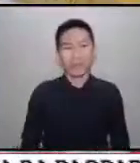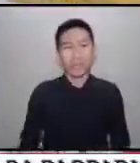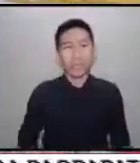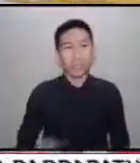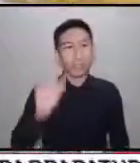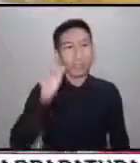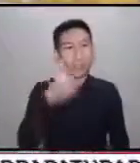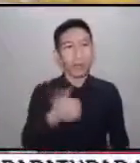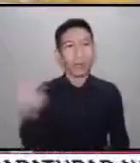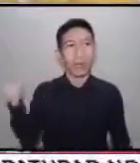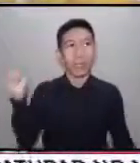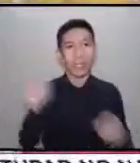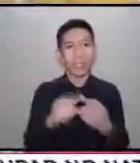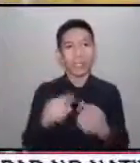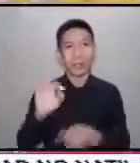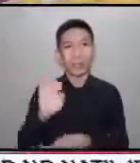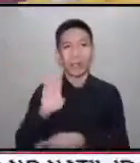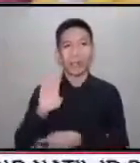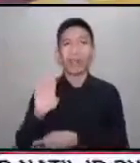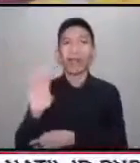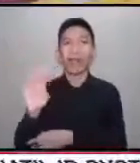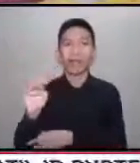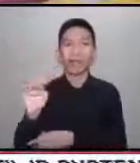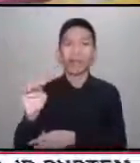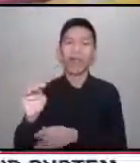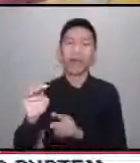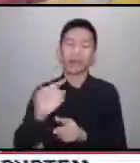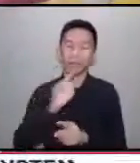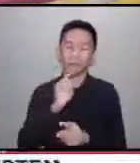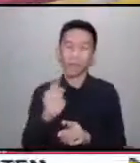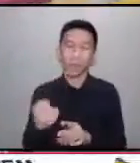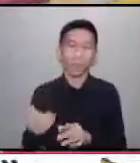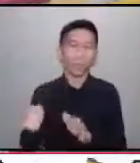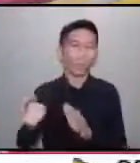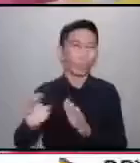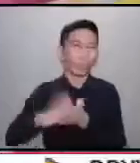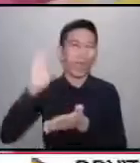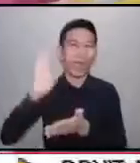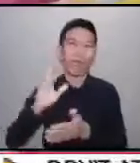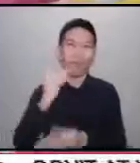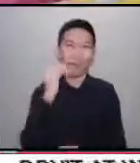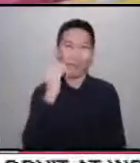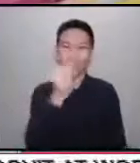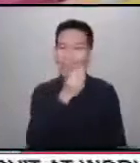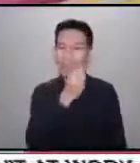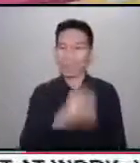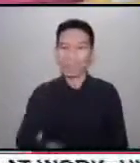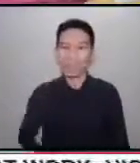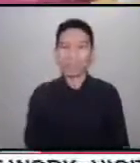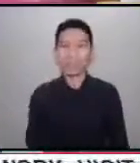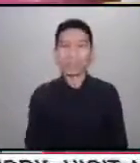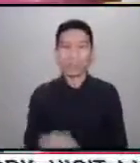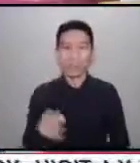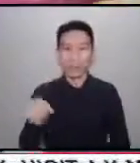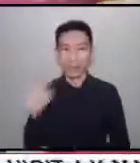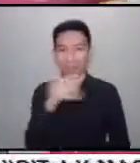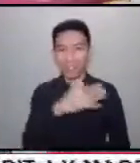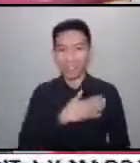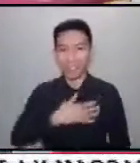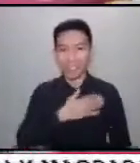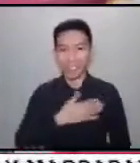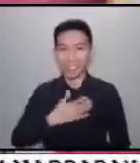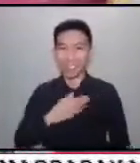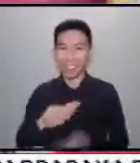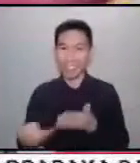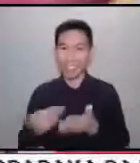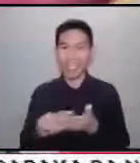February 14 ay tataas na yung presyo ng mga bulaklak. Kaya naman sa mga gusto namang bumili ngayon pa lang at gusto nga i-preserve